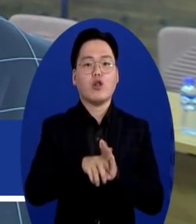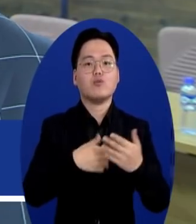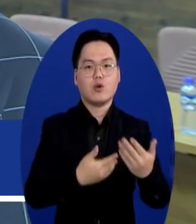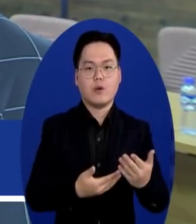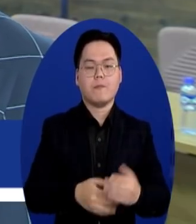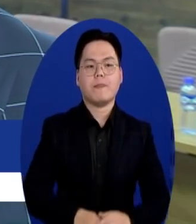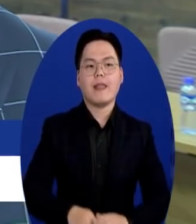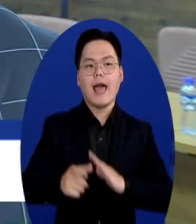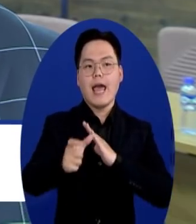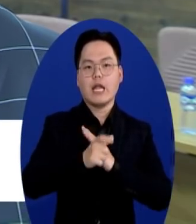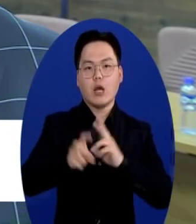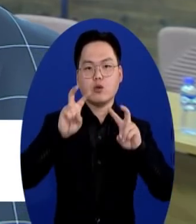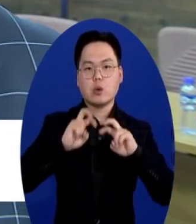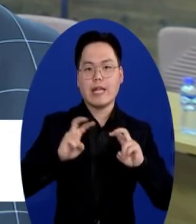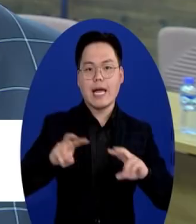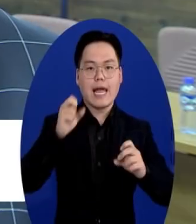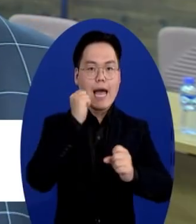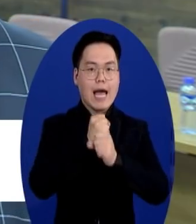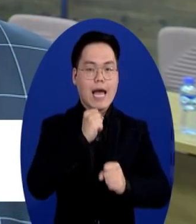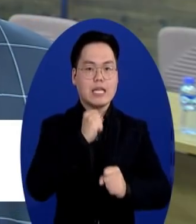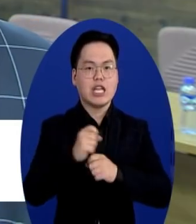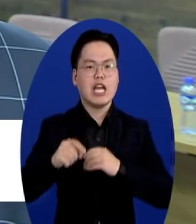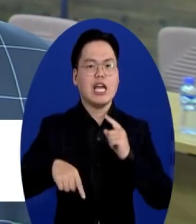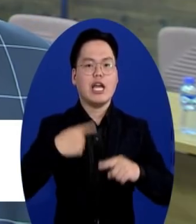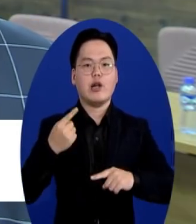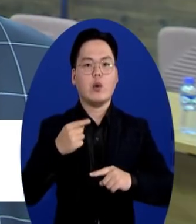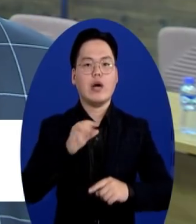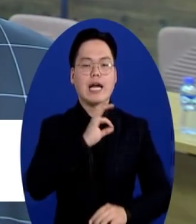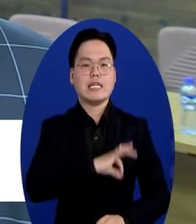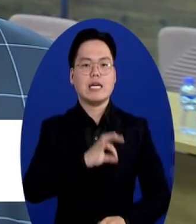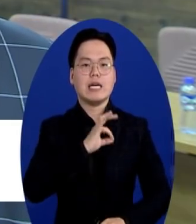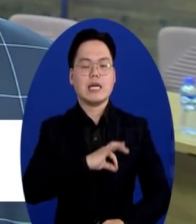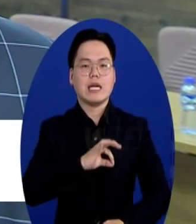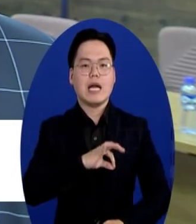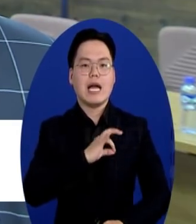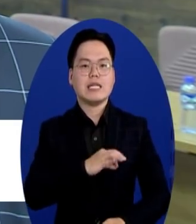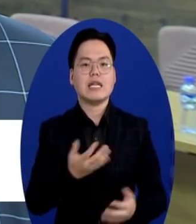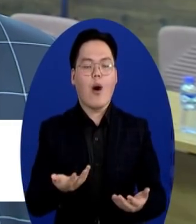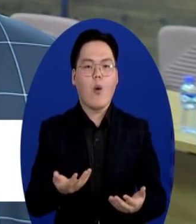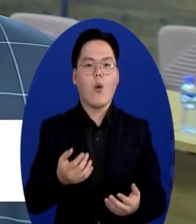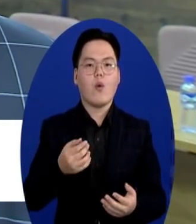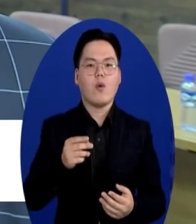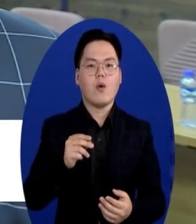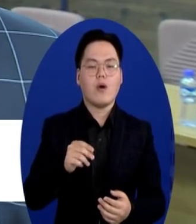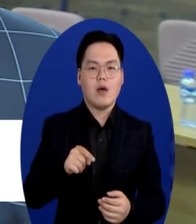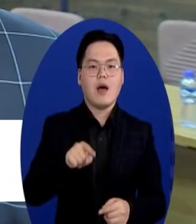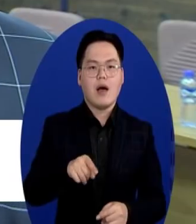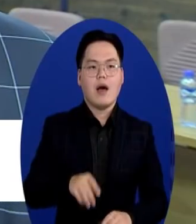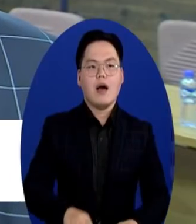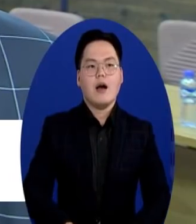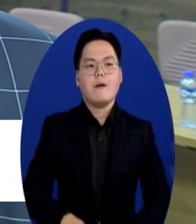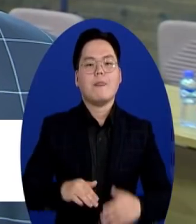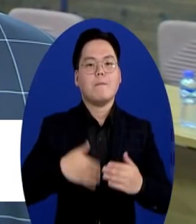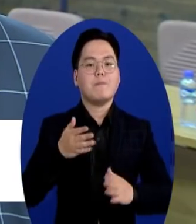эрдэм шинжилгээ судалгааны ажлуудыг илүү одоо хэрэглээний ач холбогдол бүхий үнцэнтэй болгоход